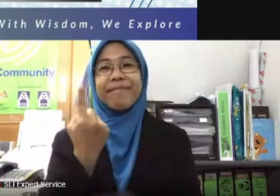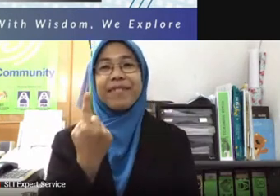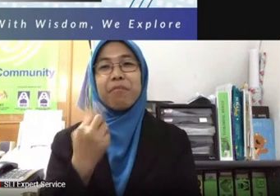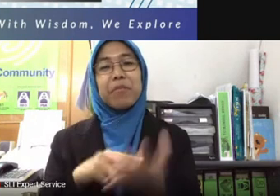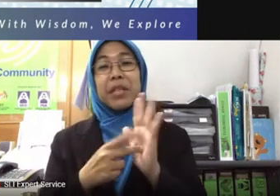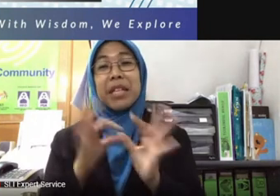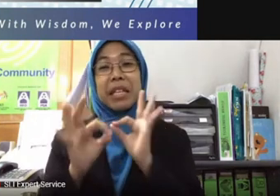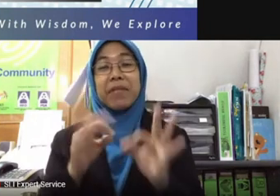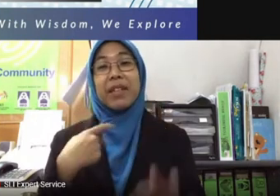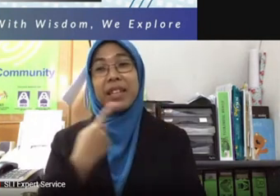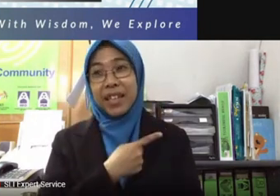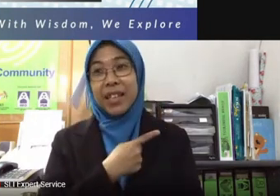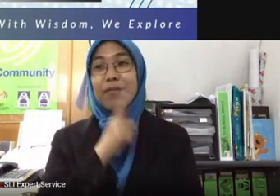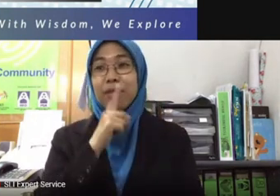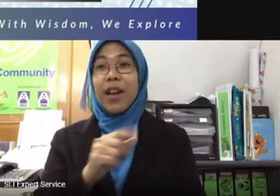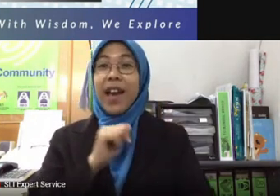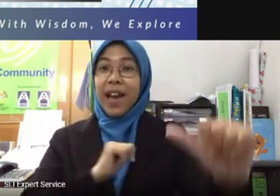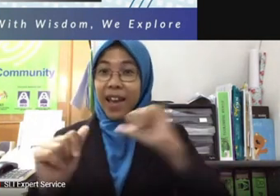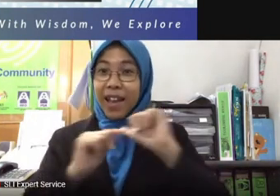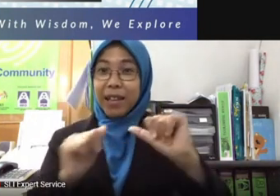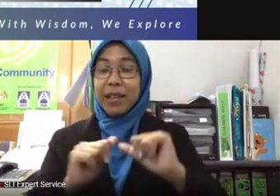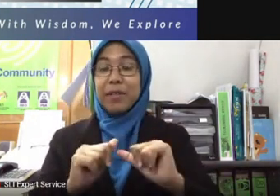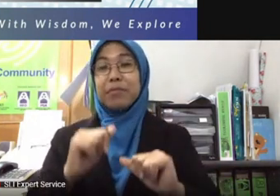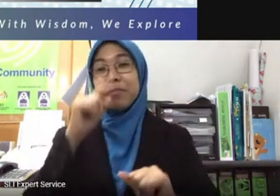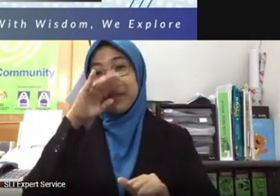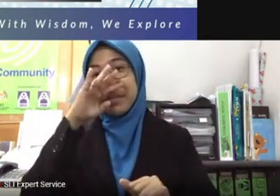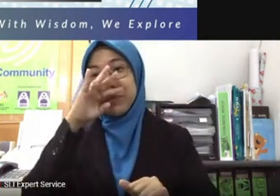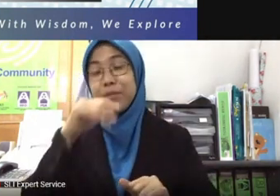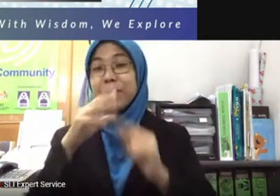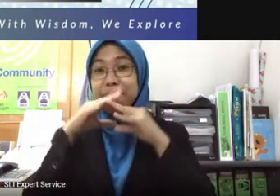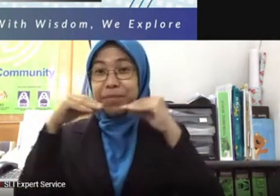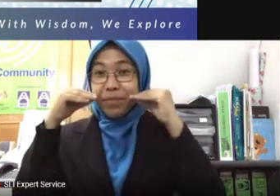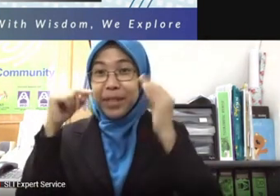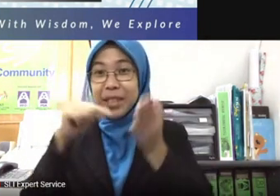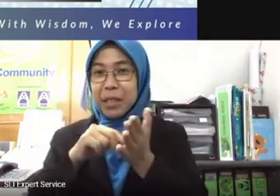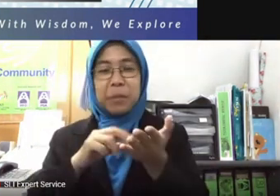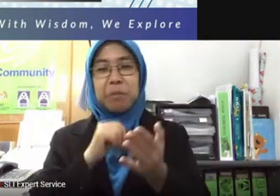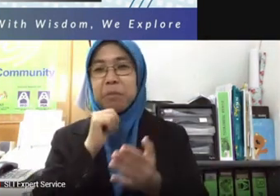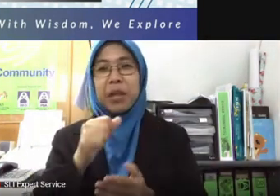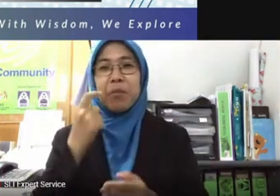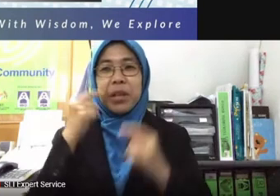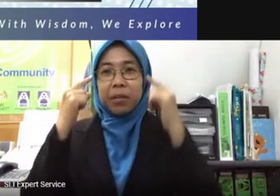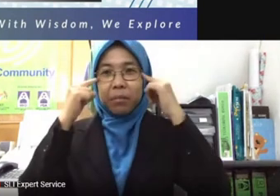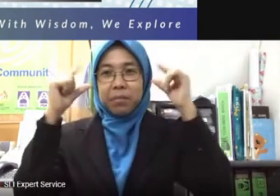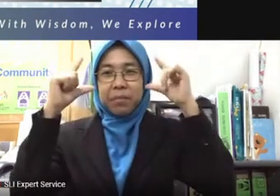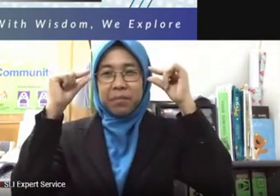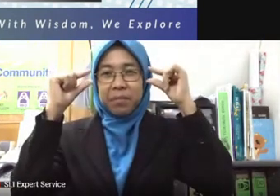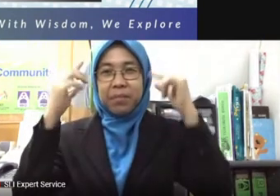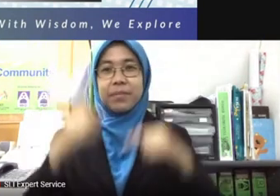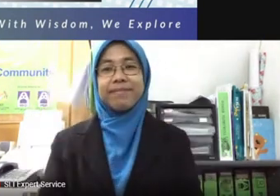Jadi bila kita aktifkan fake smile, ianya tidak akan mengecilkan mata kita. Contohnya